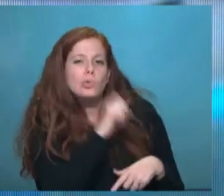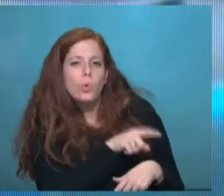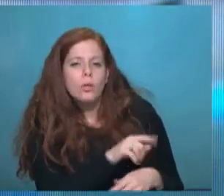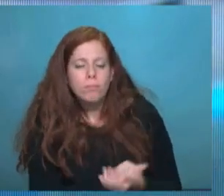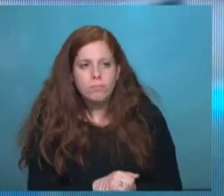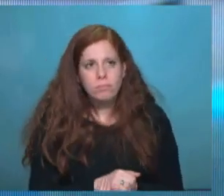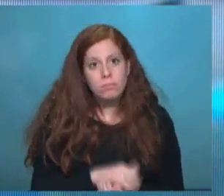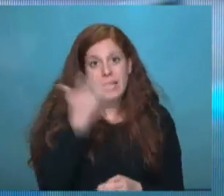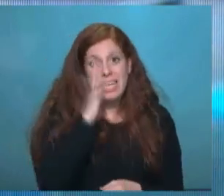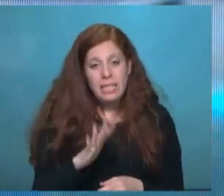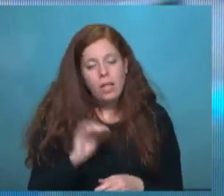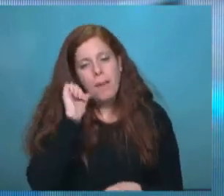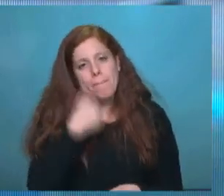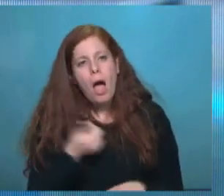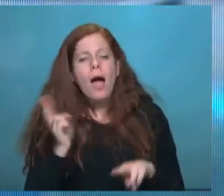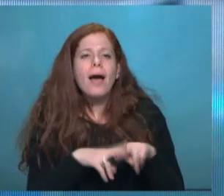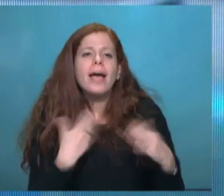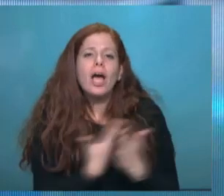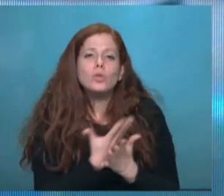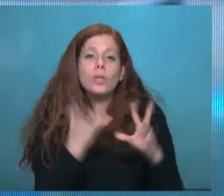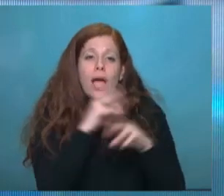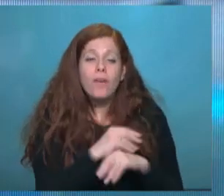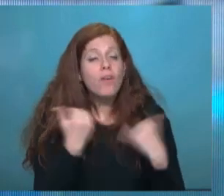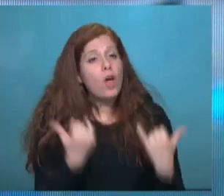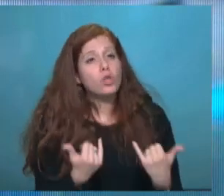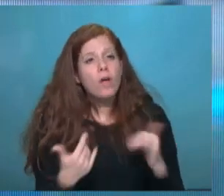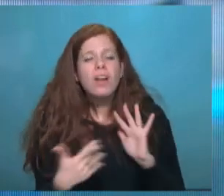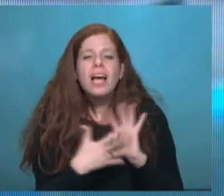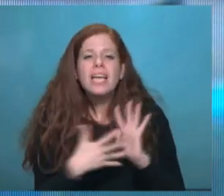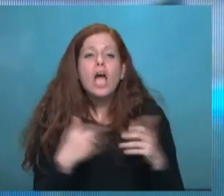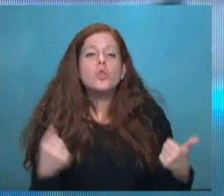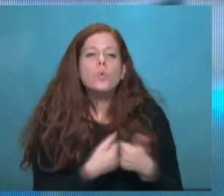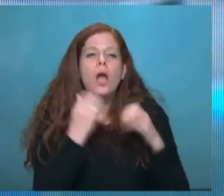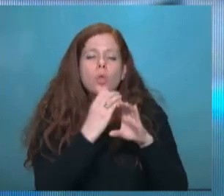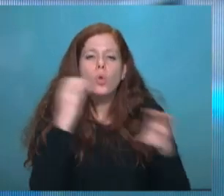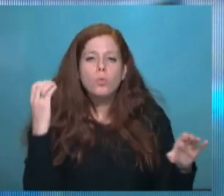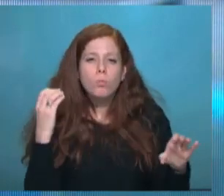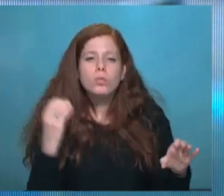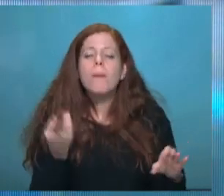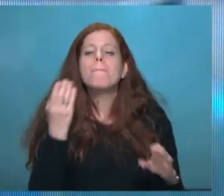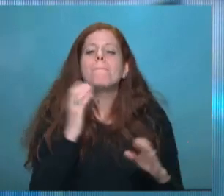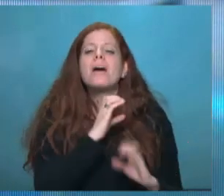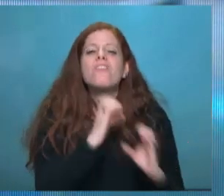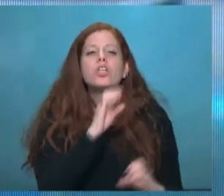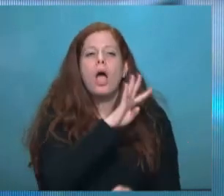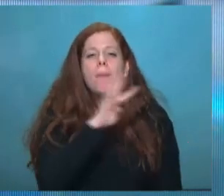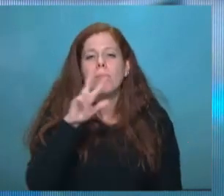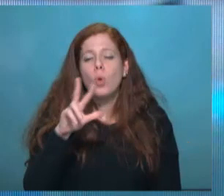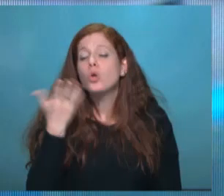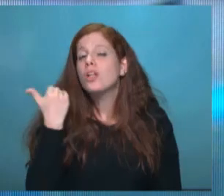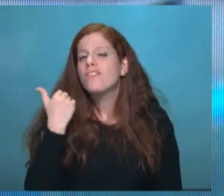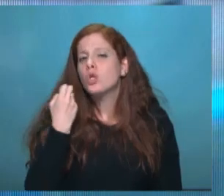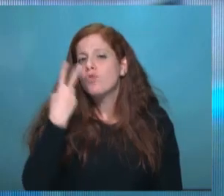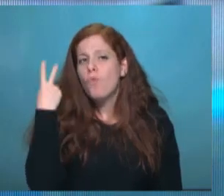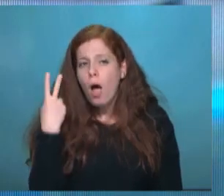הסרט המלא מחר אחרי חדשות הערב. עכשיו לחקירת תאונת האוטובוס הקטלנית בכביש 443 לפני שבועיים, תאונה